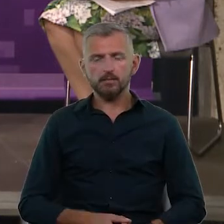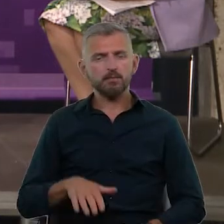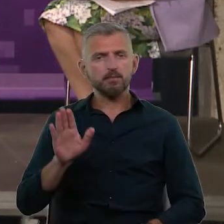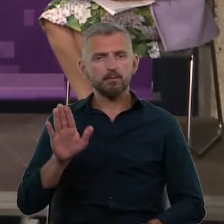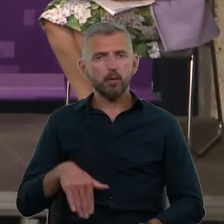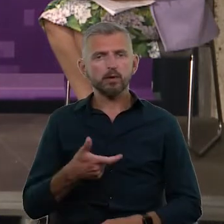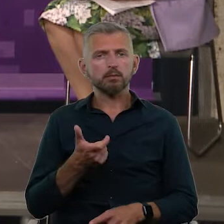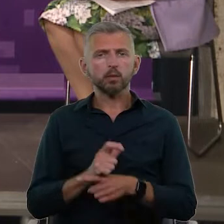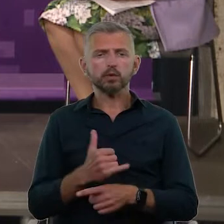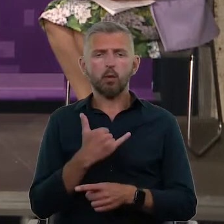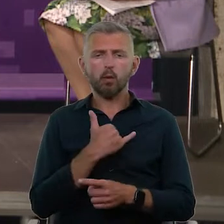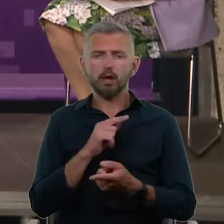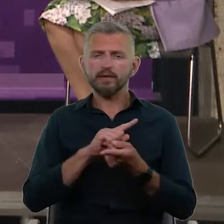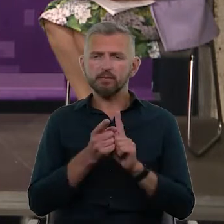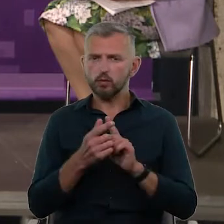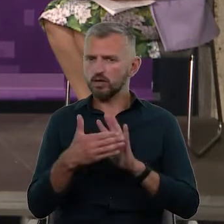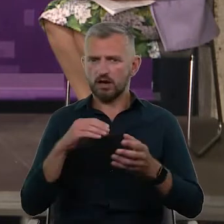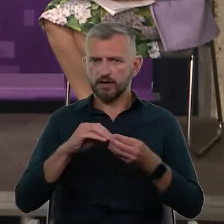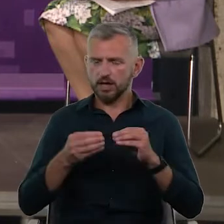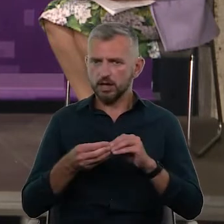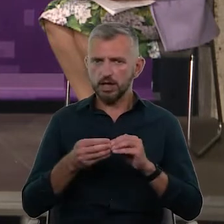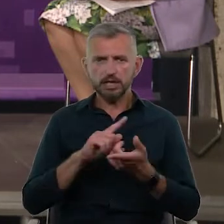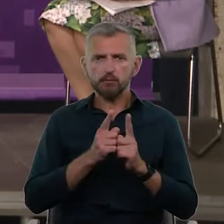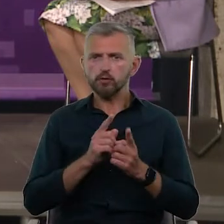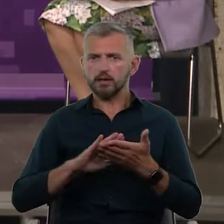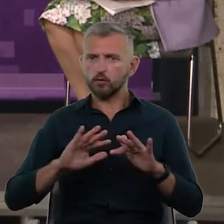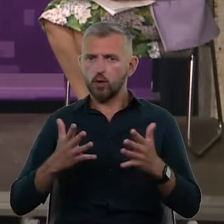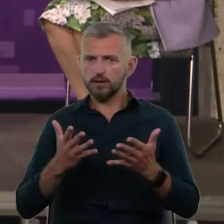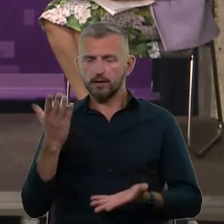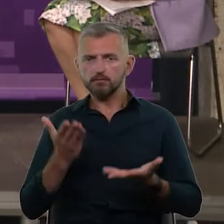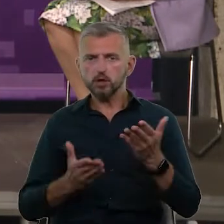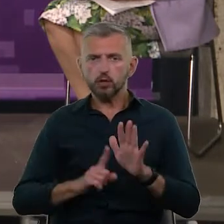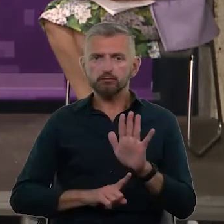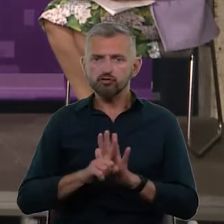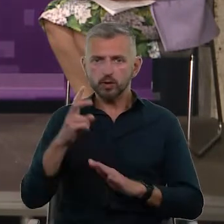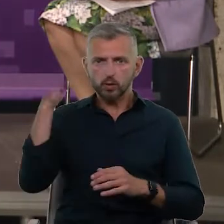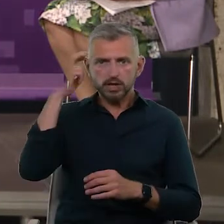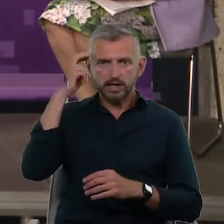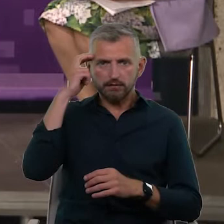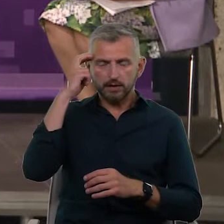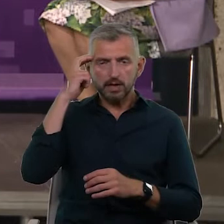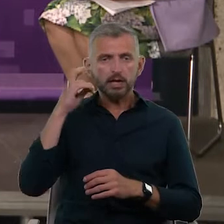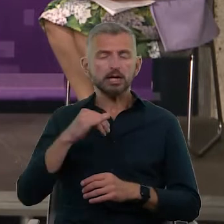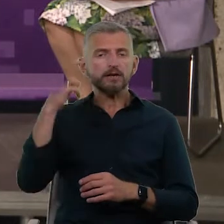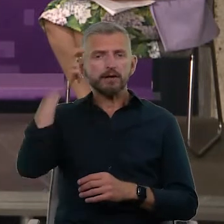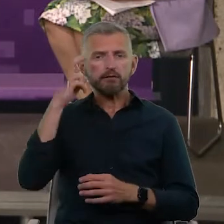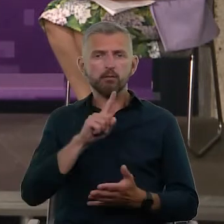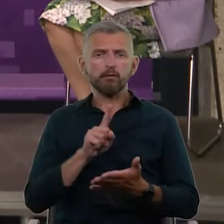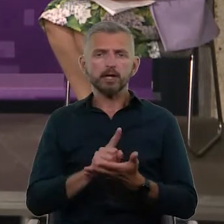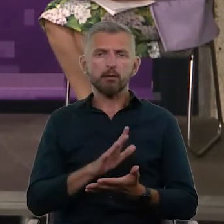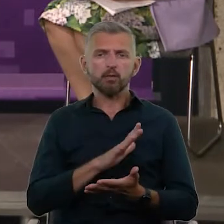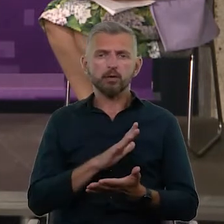дуже у нас змінюються виклики, тому що змінюється ситуація. Якщо спочатку Київ, і в Києві повинна була